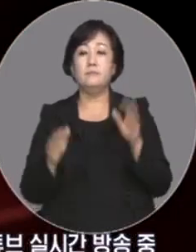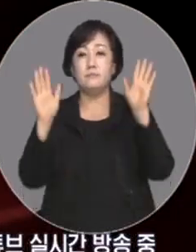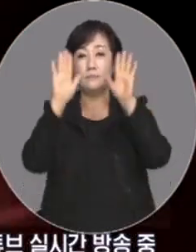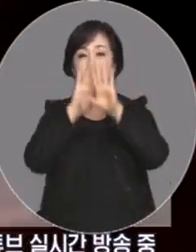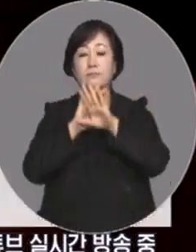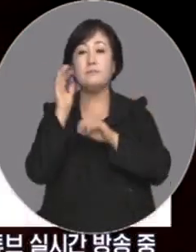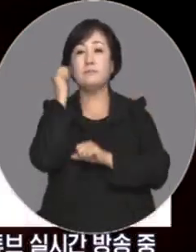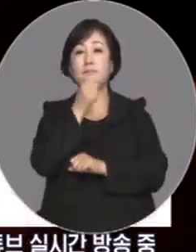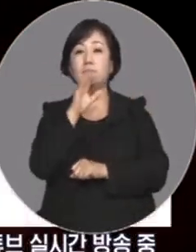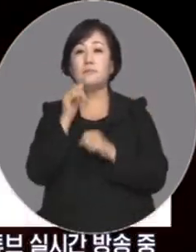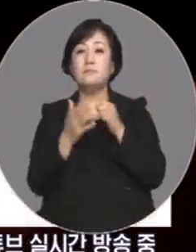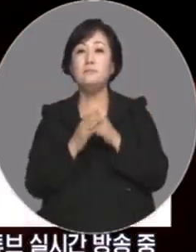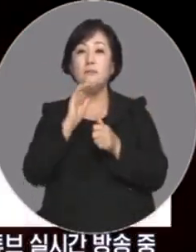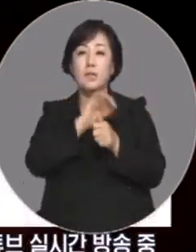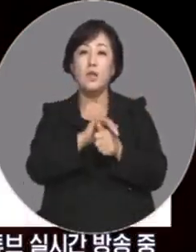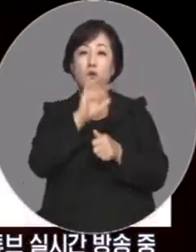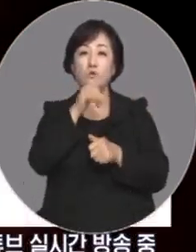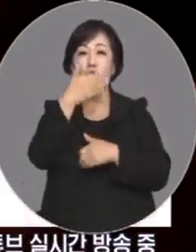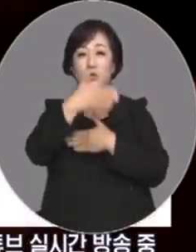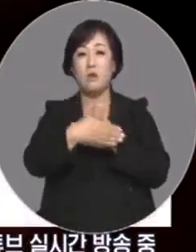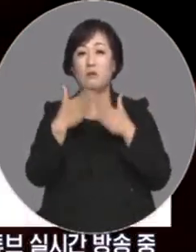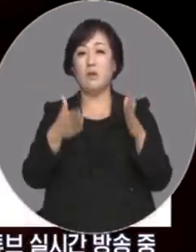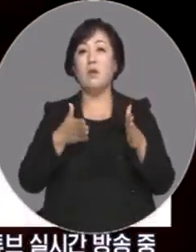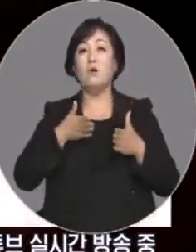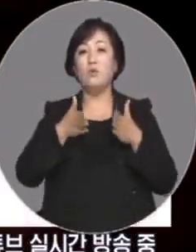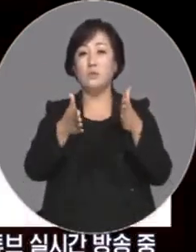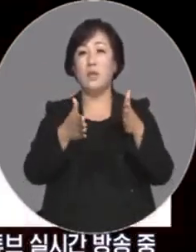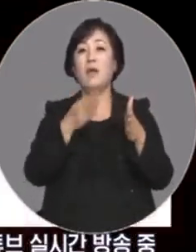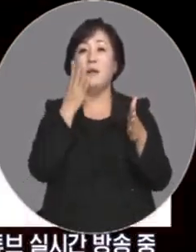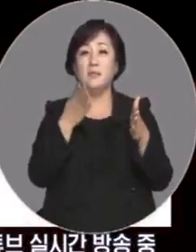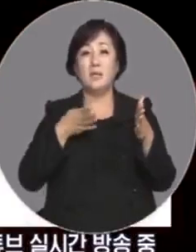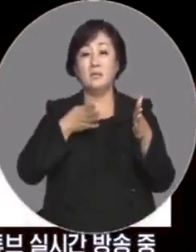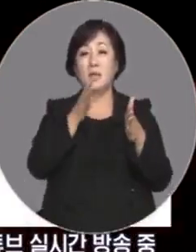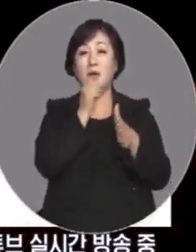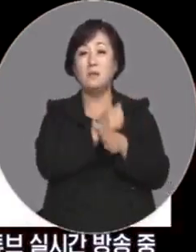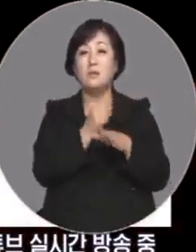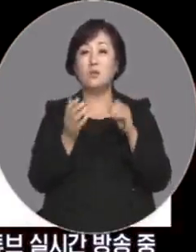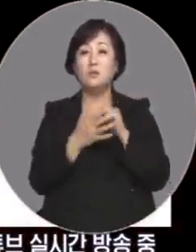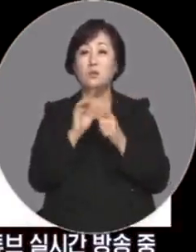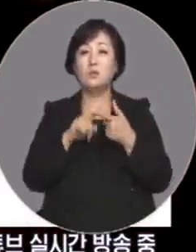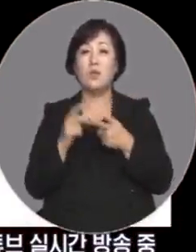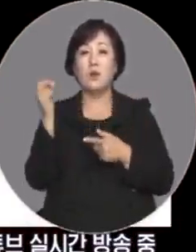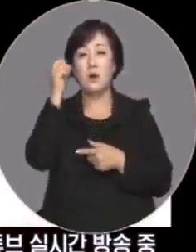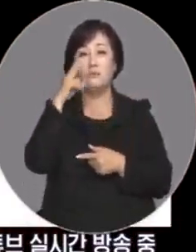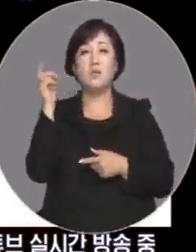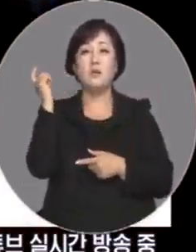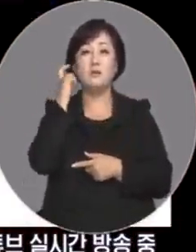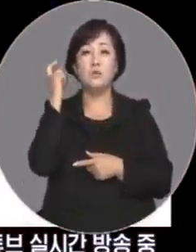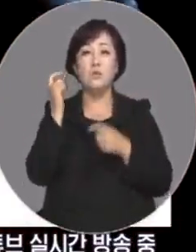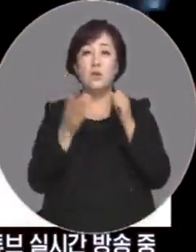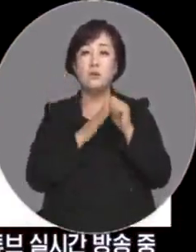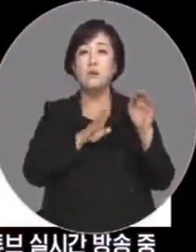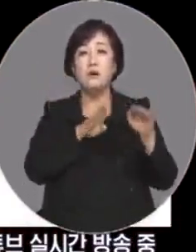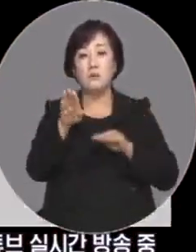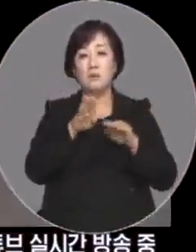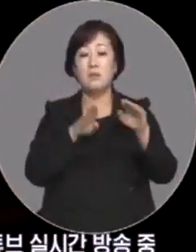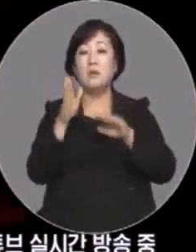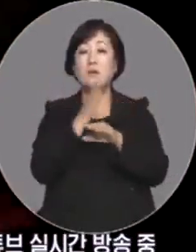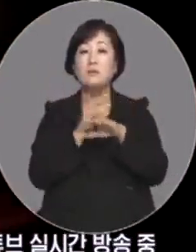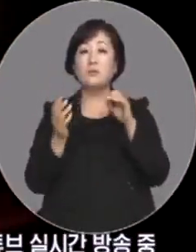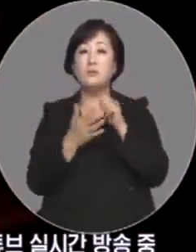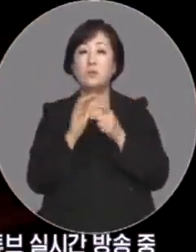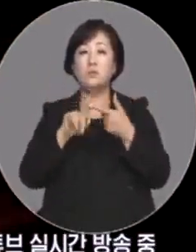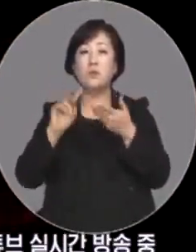깜깜한 새벽, 울산과 경주 경계 지역의 왕복 4차선 도로. 쿵소리와 함께 좌우로 흔들리던 차가